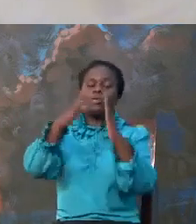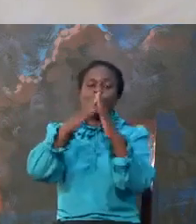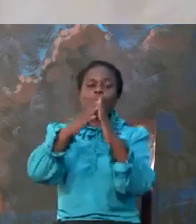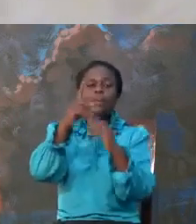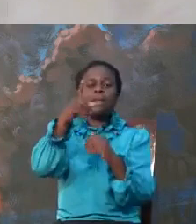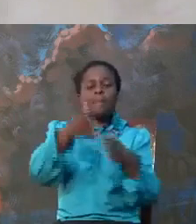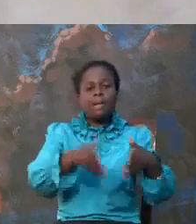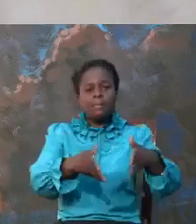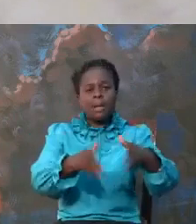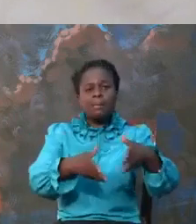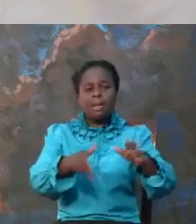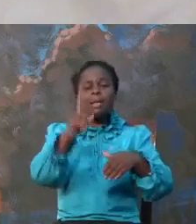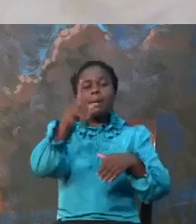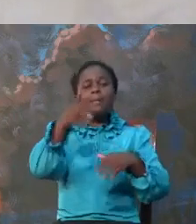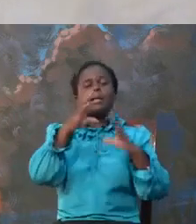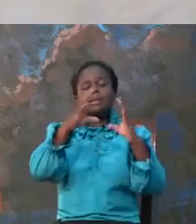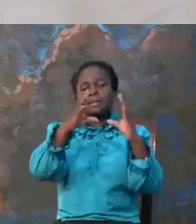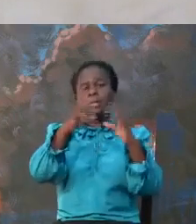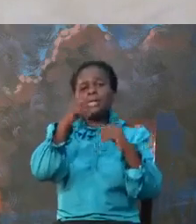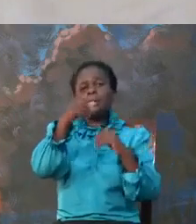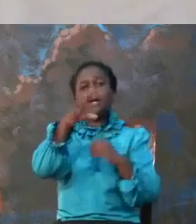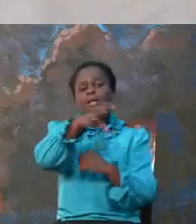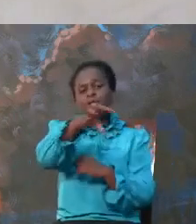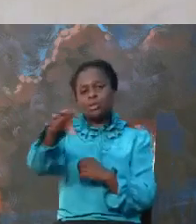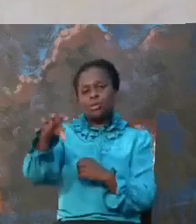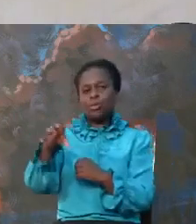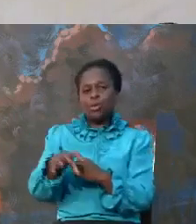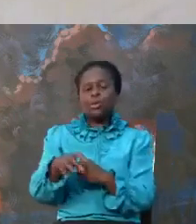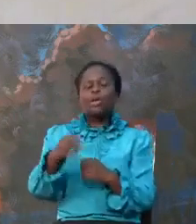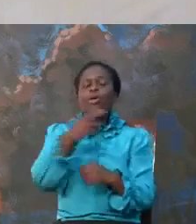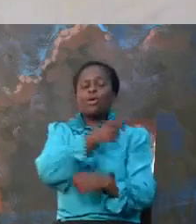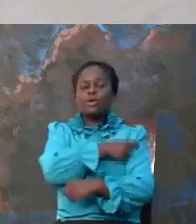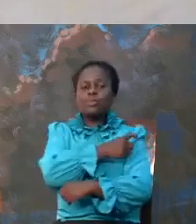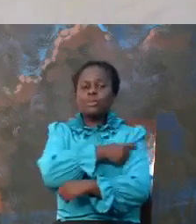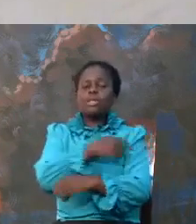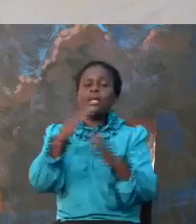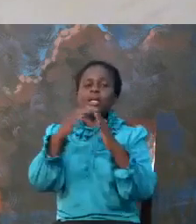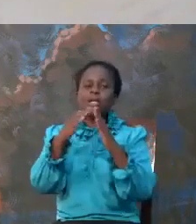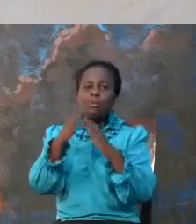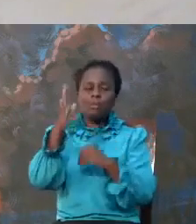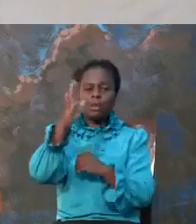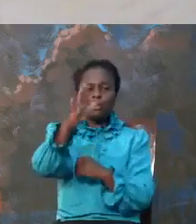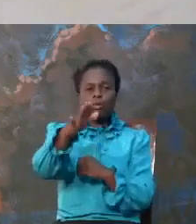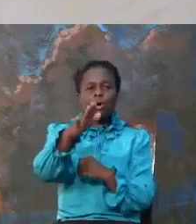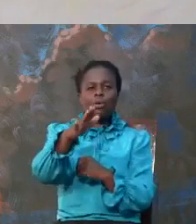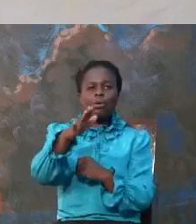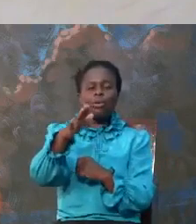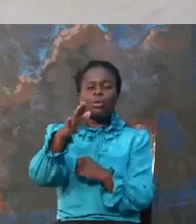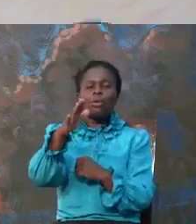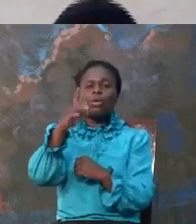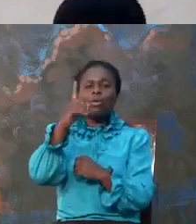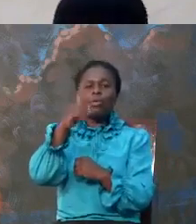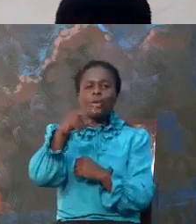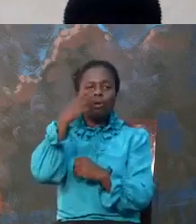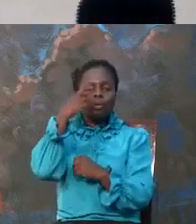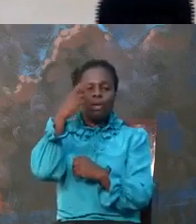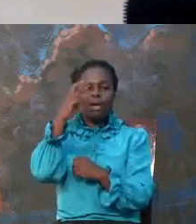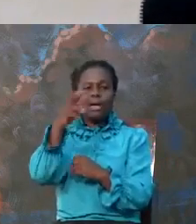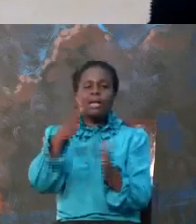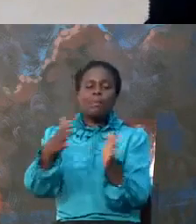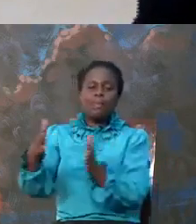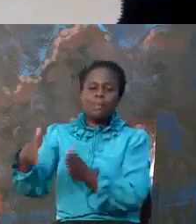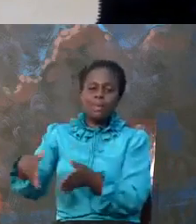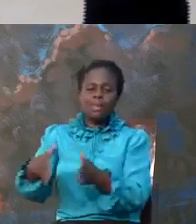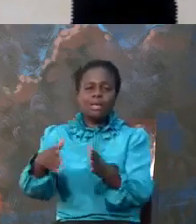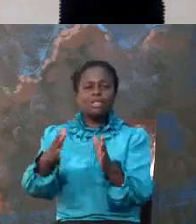pale barabarani, pale stendi, pale sokoni, ostarini, katika nyumba yako, pombeni banjia, ukiwa unaangalia kwenye